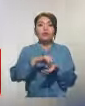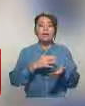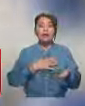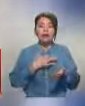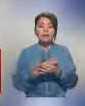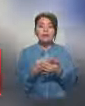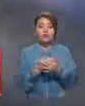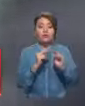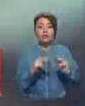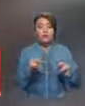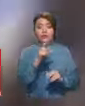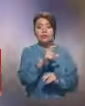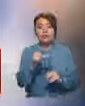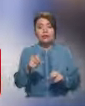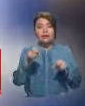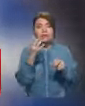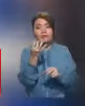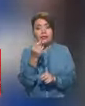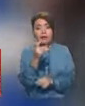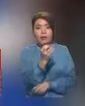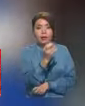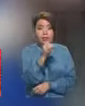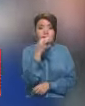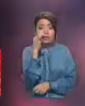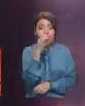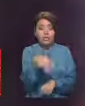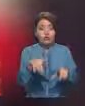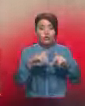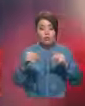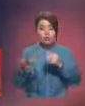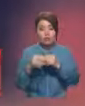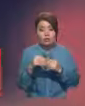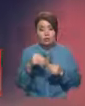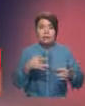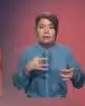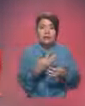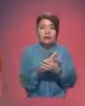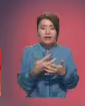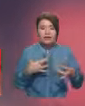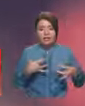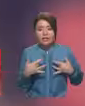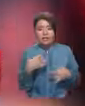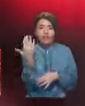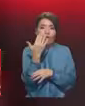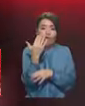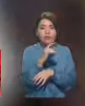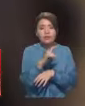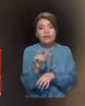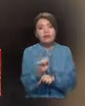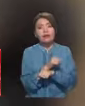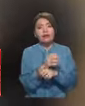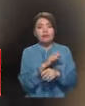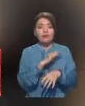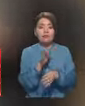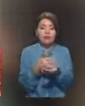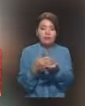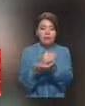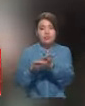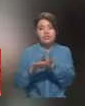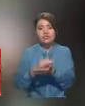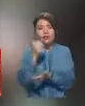учителя школы. Так, по словам Сании Баймагамбетовой, они со школьниками часто устраивают пикники, ходят в кино, выходят на субботники, а еще помогают